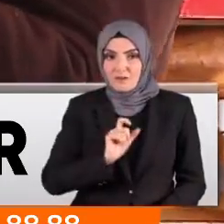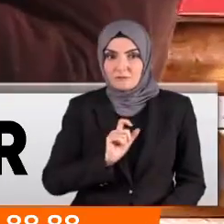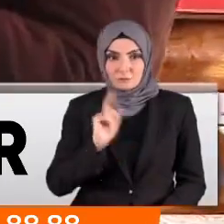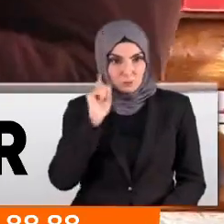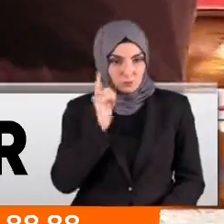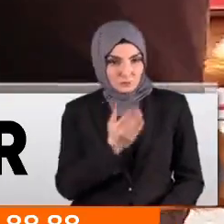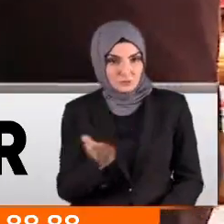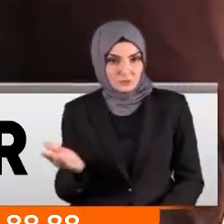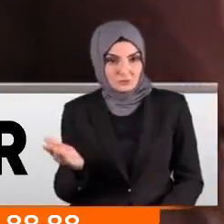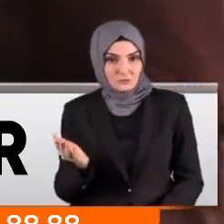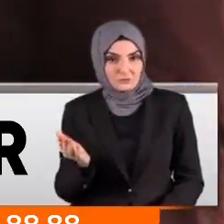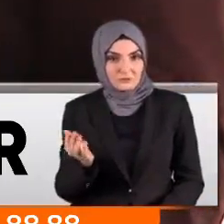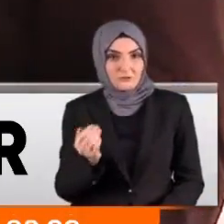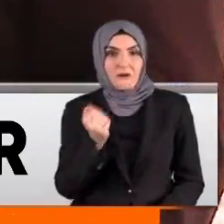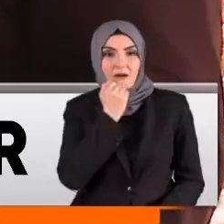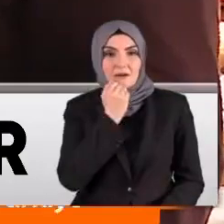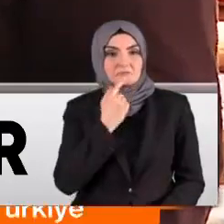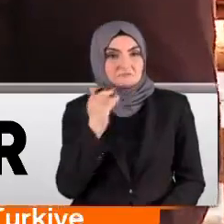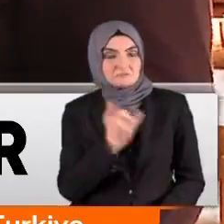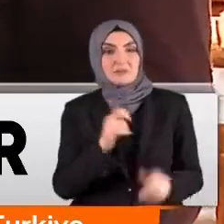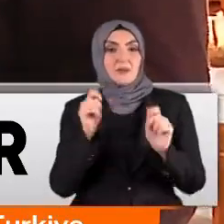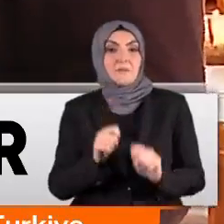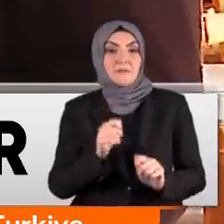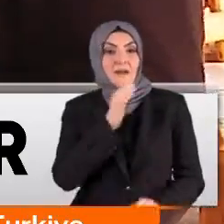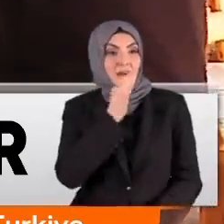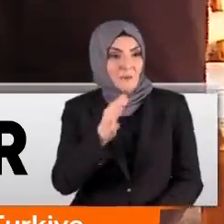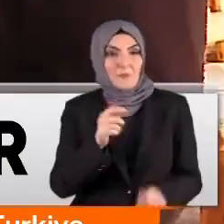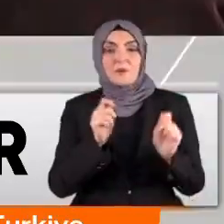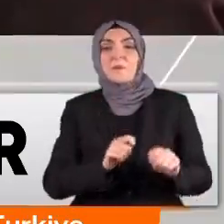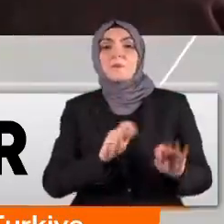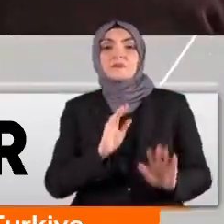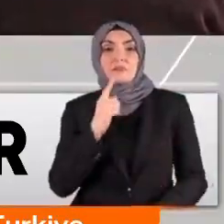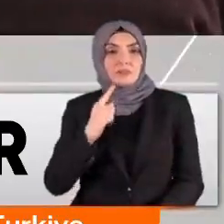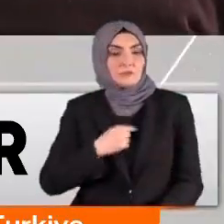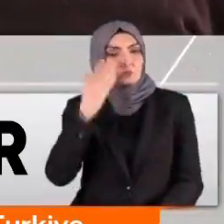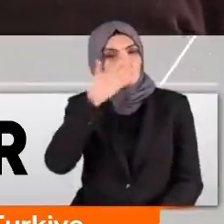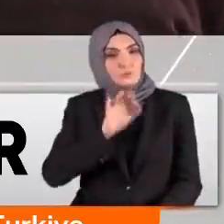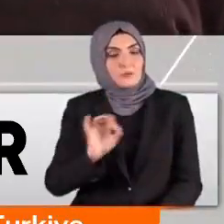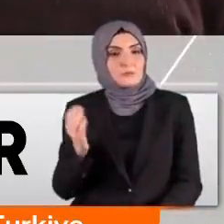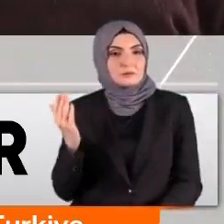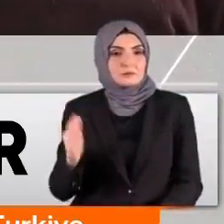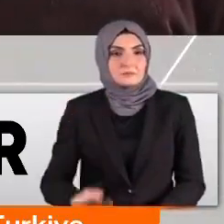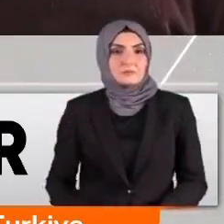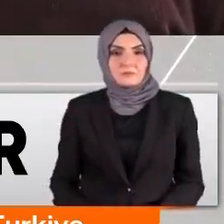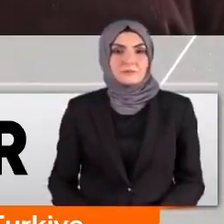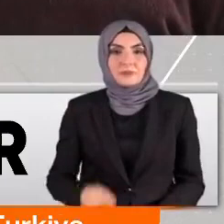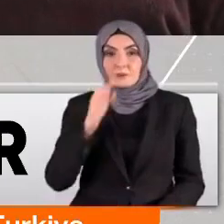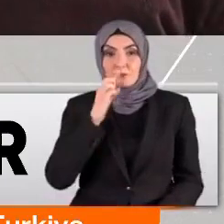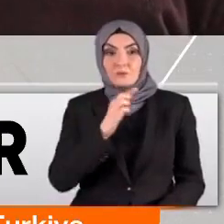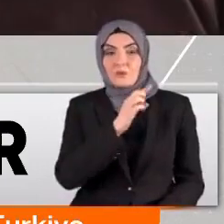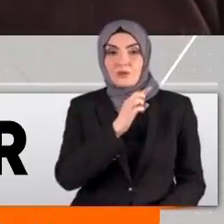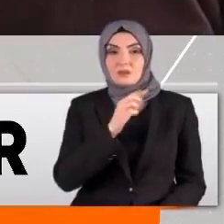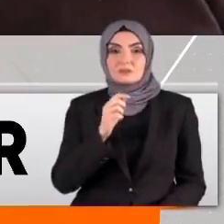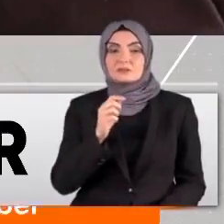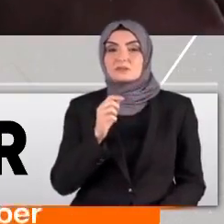küfretti hem de haber yapamayacağımızı iddia etti. Bu kadar pişkinlik devam ediyor. Dolandırıcının genelde kullandığı 0232'li bir